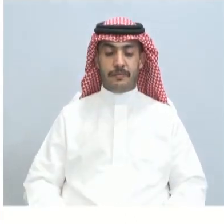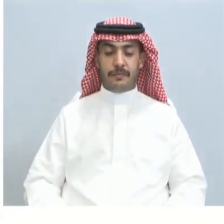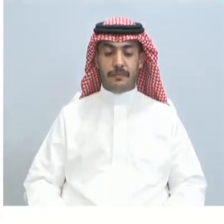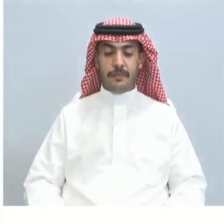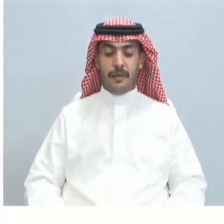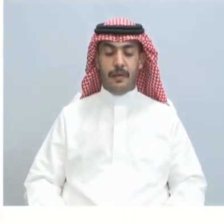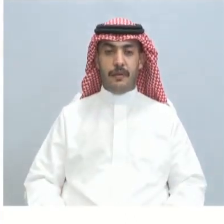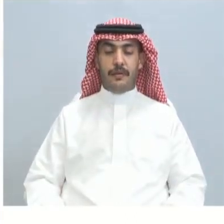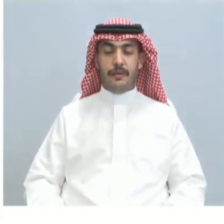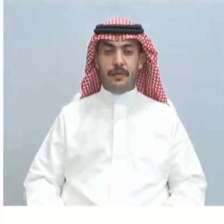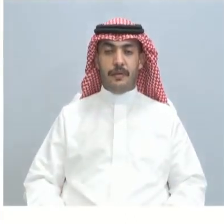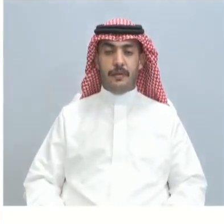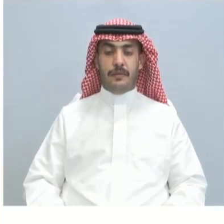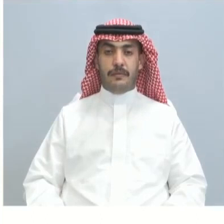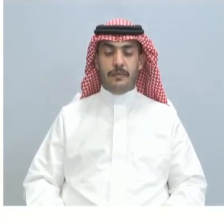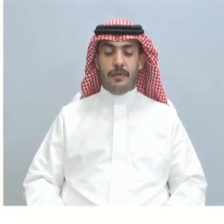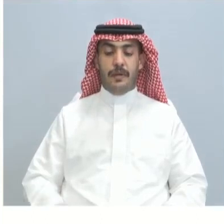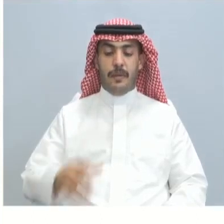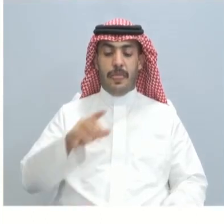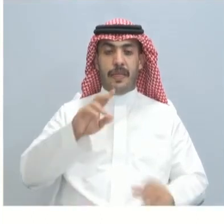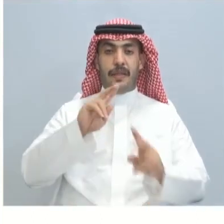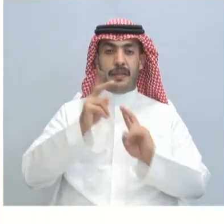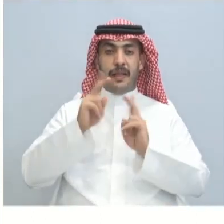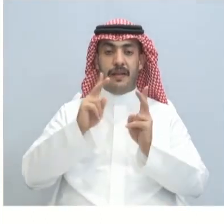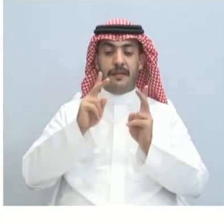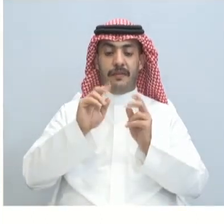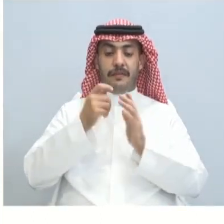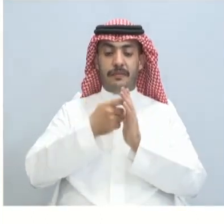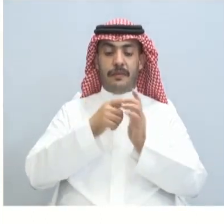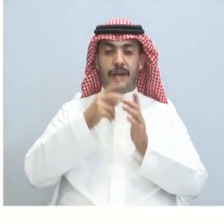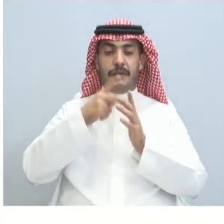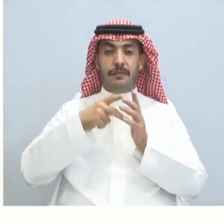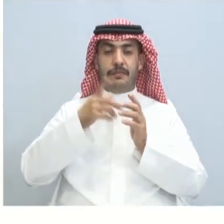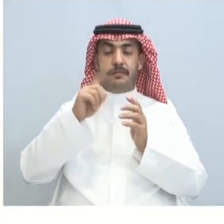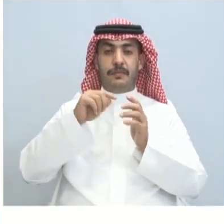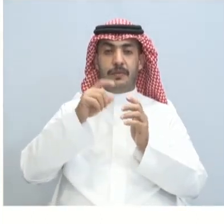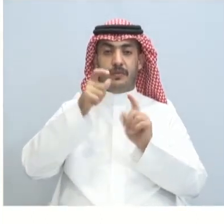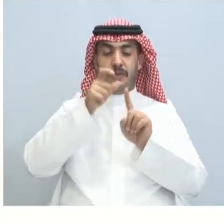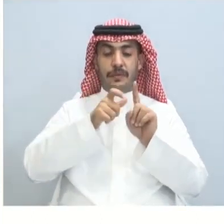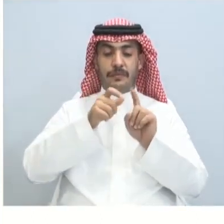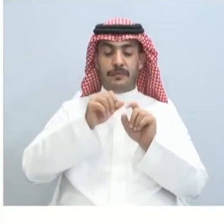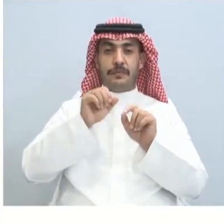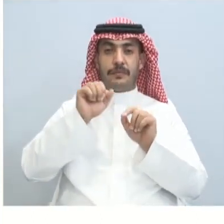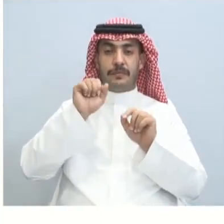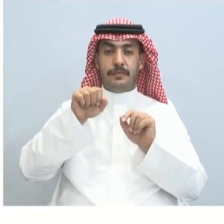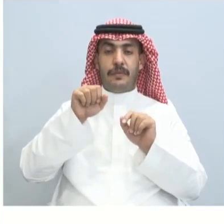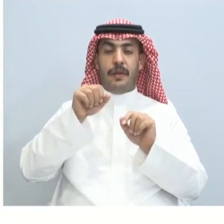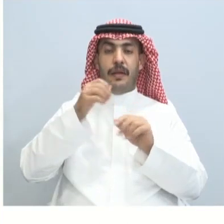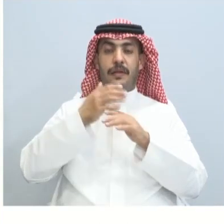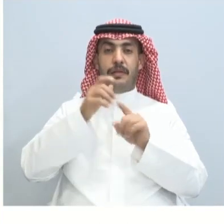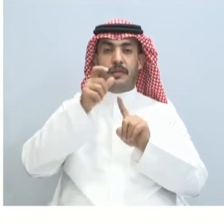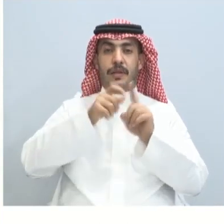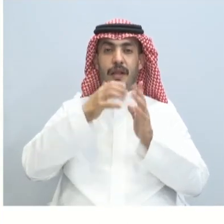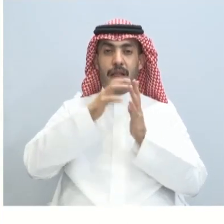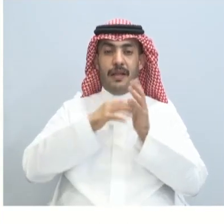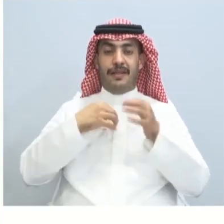الاداريه بشكل عام تختلف الكتابه الرسميه عن الكتابه الشخصيه نعم حينما تكتب كتابه شخصيه لاشخاص او